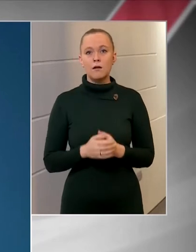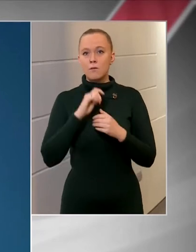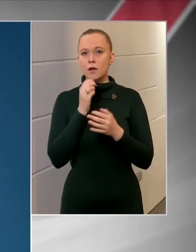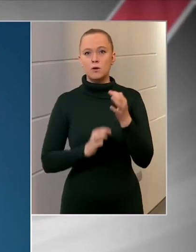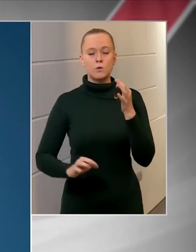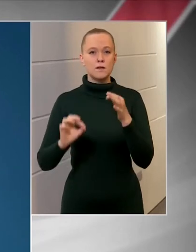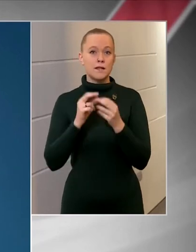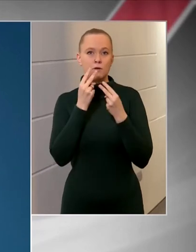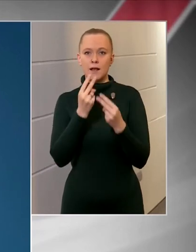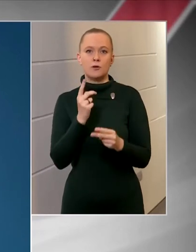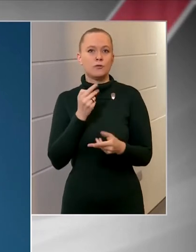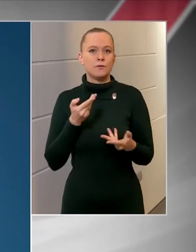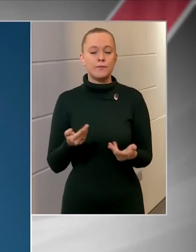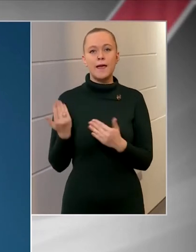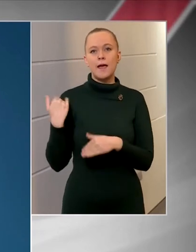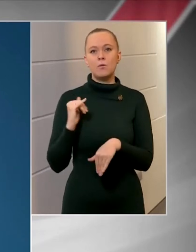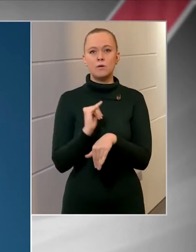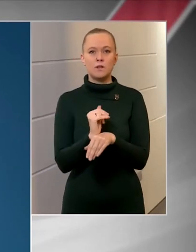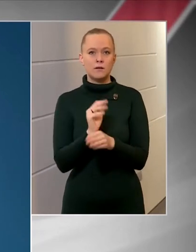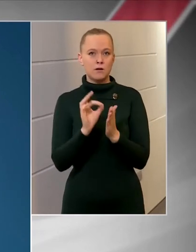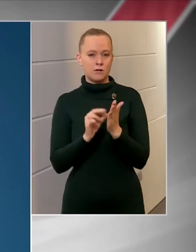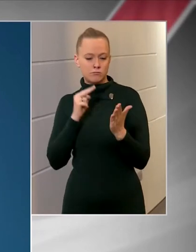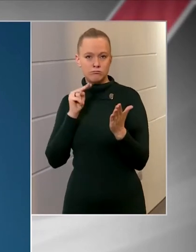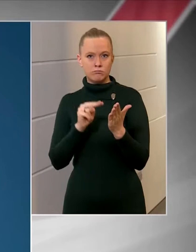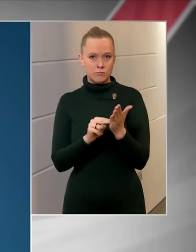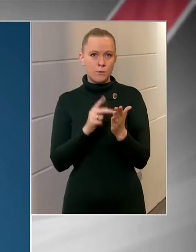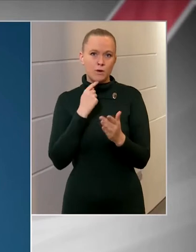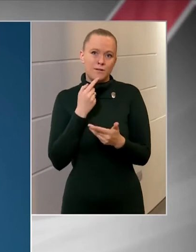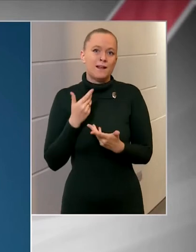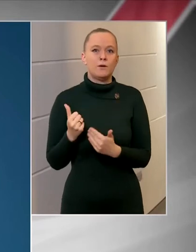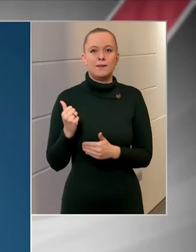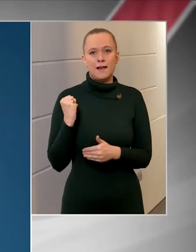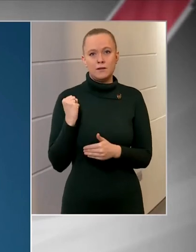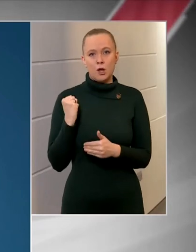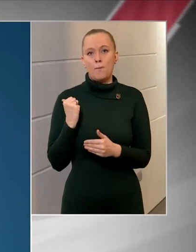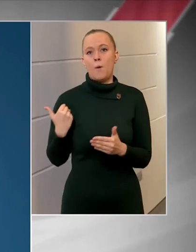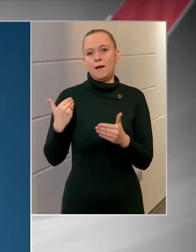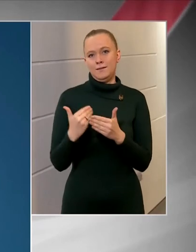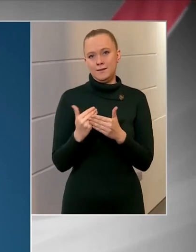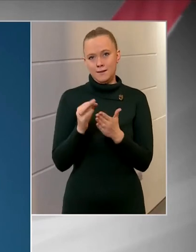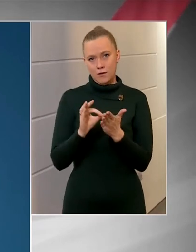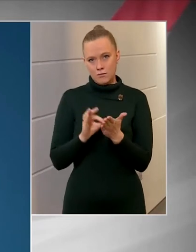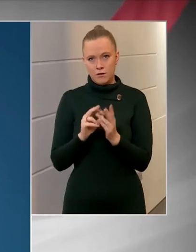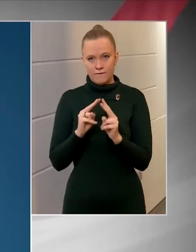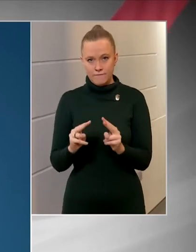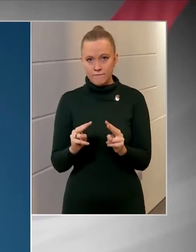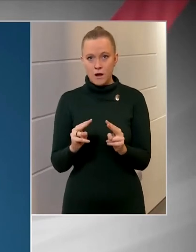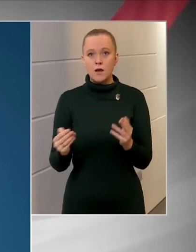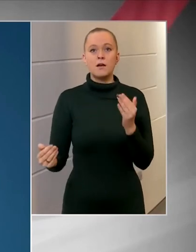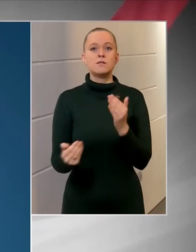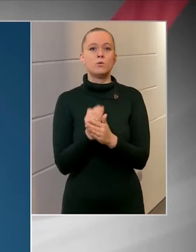Magyarországon azt látjuk, hogy az elmúlt heti adatokat figyelve, mondhatnám azt, hogy a tegnapig rendelkezésre álló adatokat figyelve, az